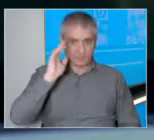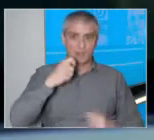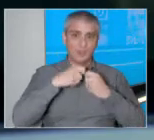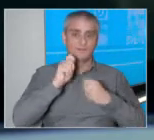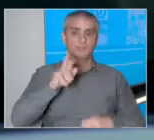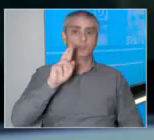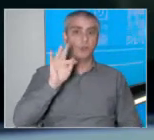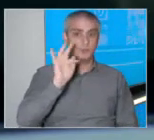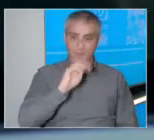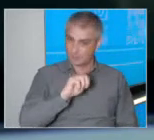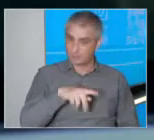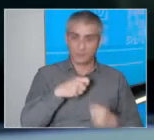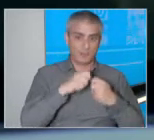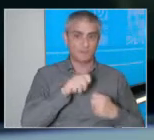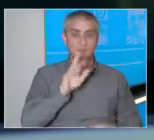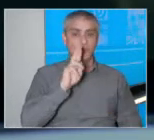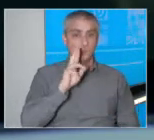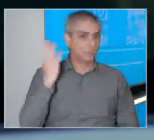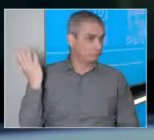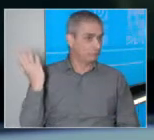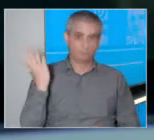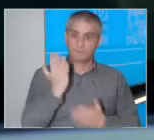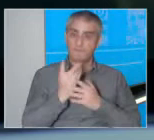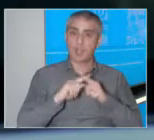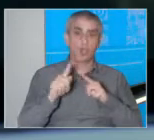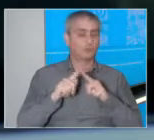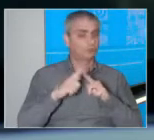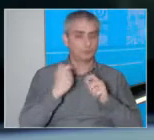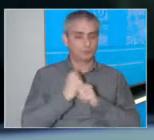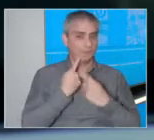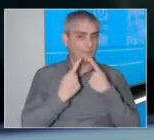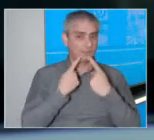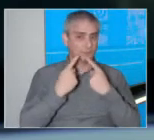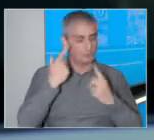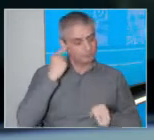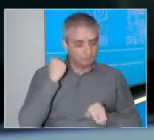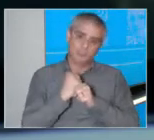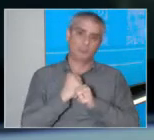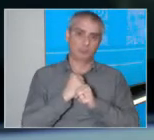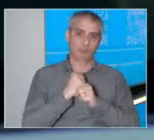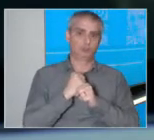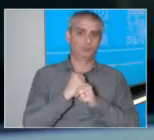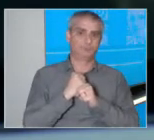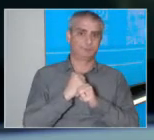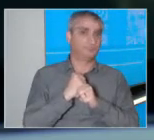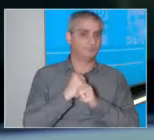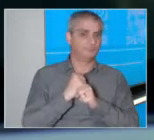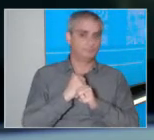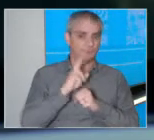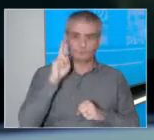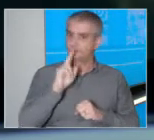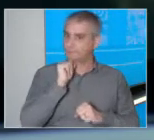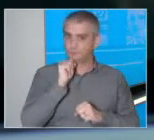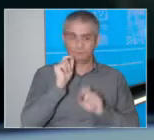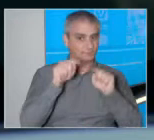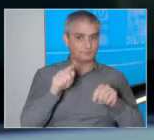רוטמן... אילת שקד. חבר הכנסת רוטמן במשך חודשים רבים מנהל מסע ומתן עיקש... שקד ממש לא